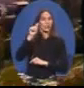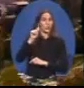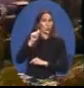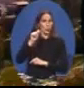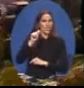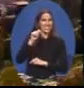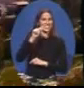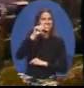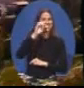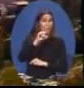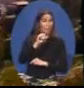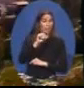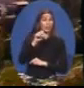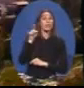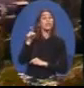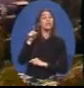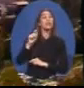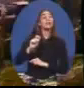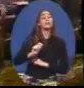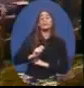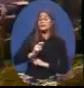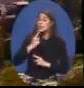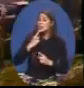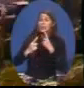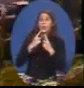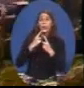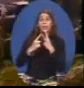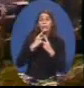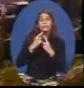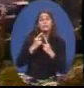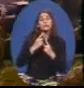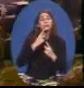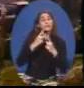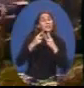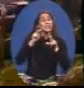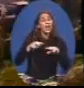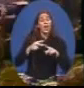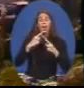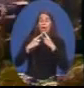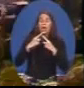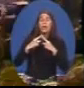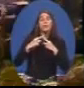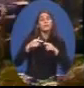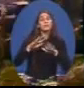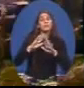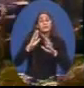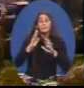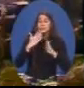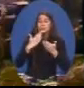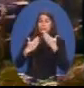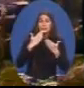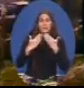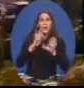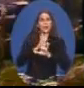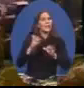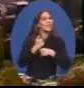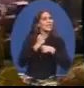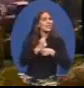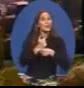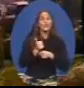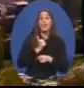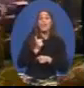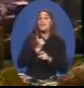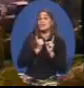סלימאן, בעצם מנהלת דיונים במשך שם מושב שלם ללא שום נציגות של